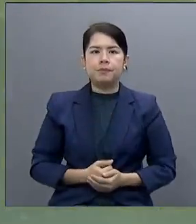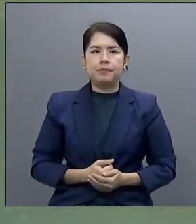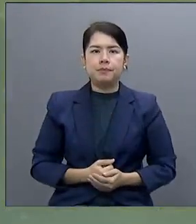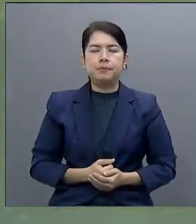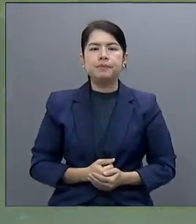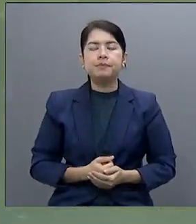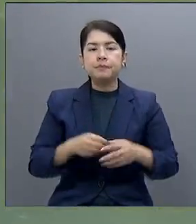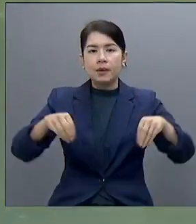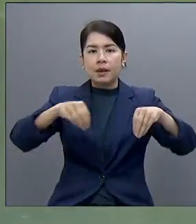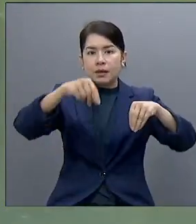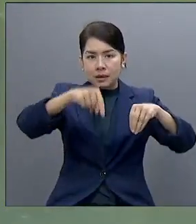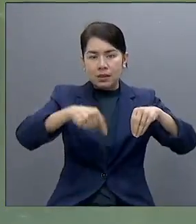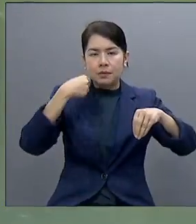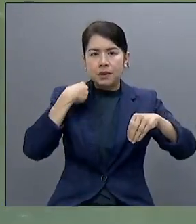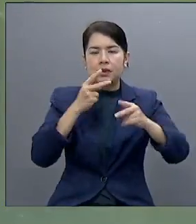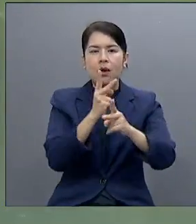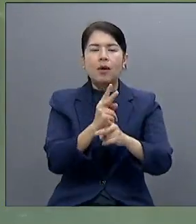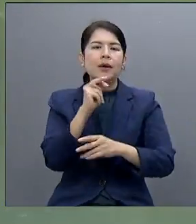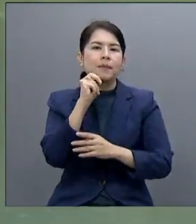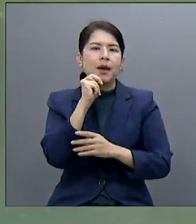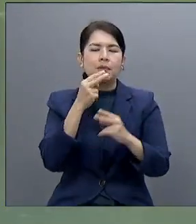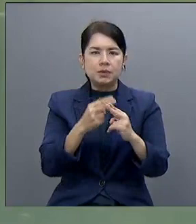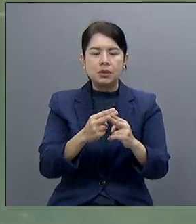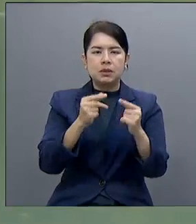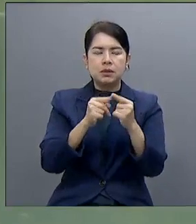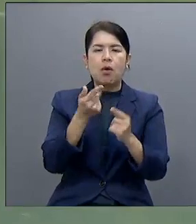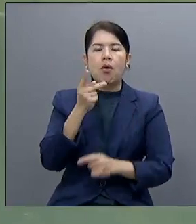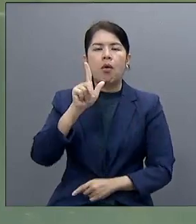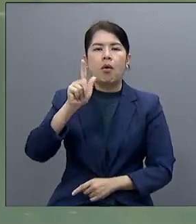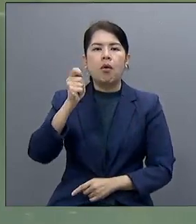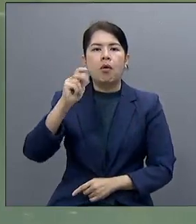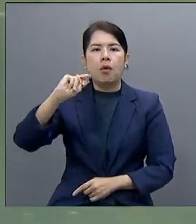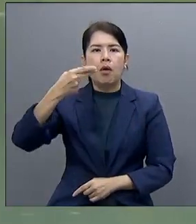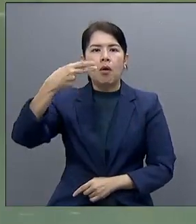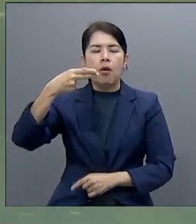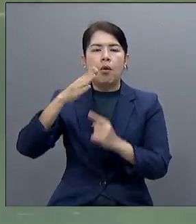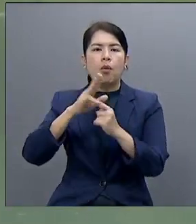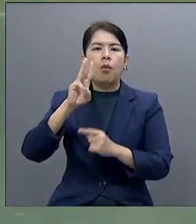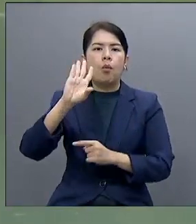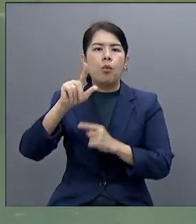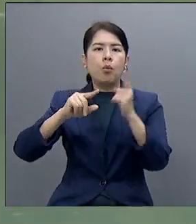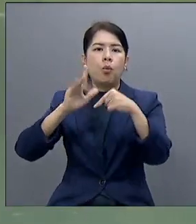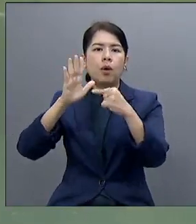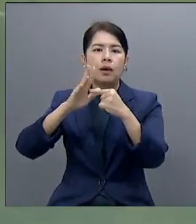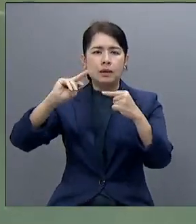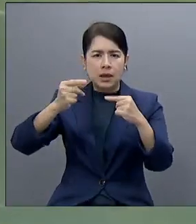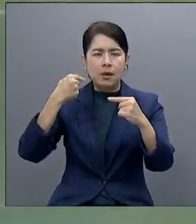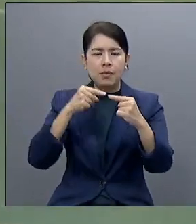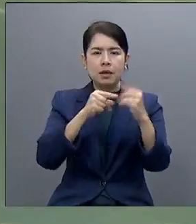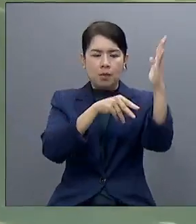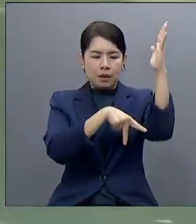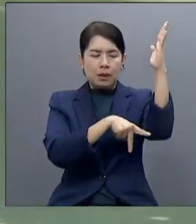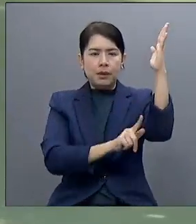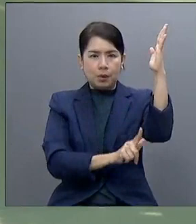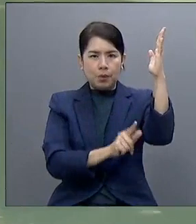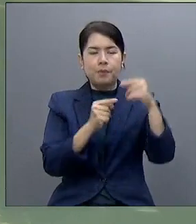บริเวณนี้ก็คืออ่างเก็บน้ำคลองหัวช้างในพื้นที่อำเภอตะโหมดจังหวัดพัทลุงซึ่งเป็นอีกหนึ่งจุดที่เจ้าหน้า